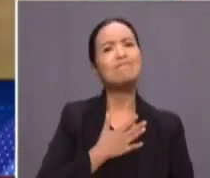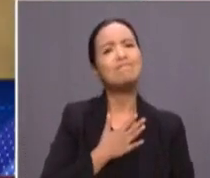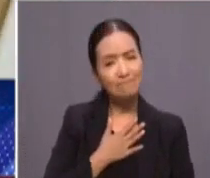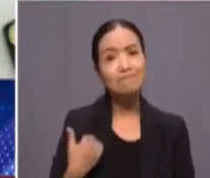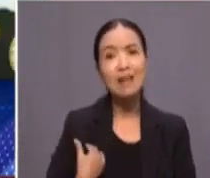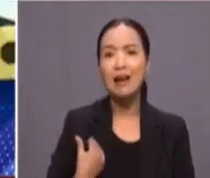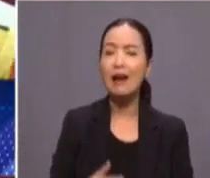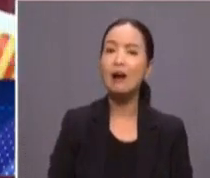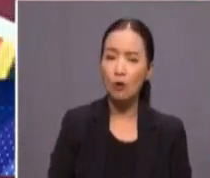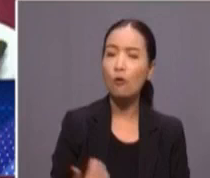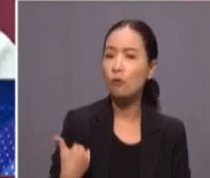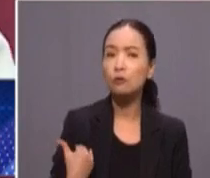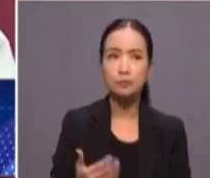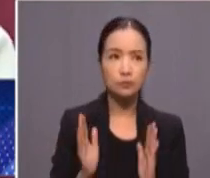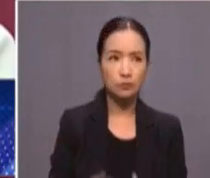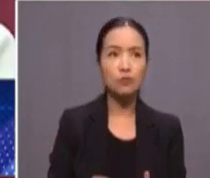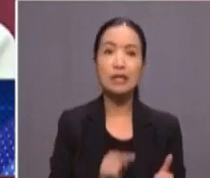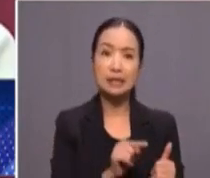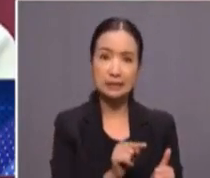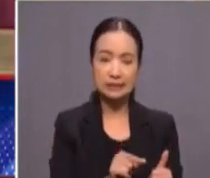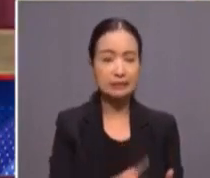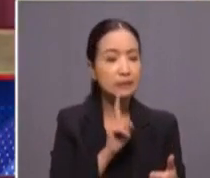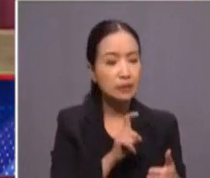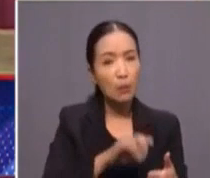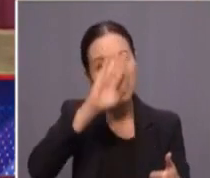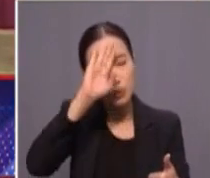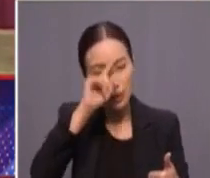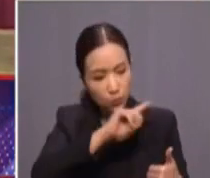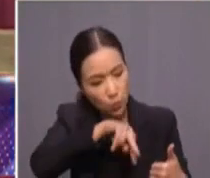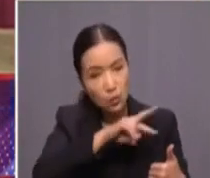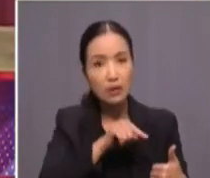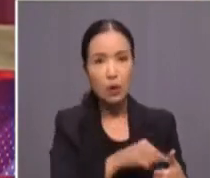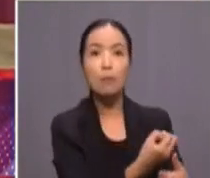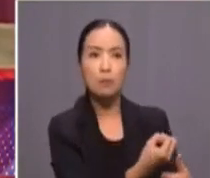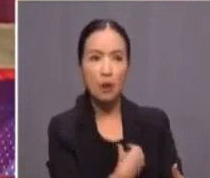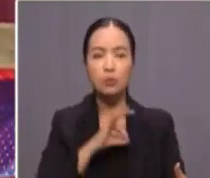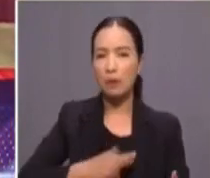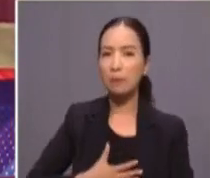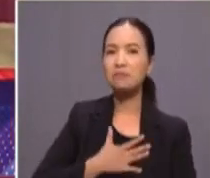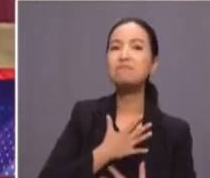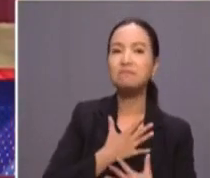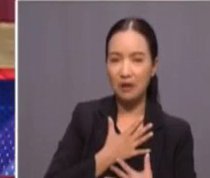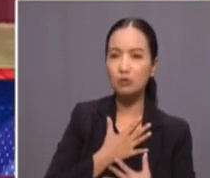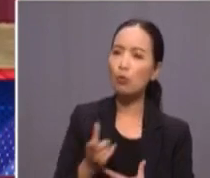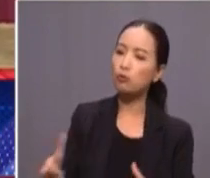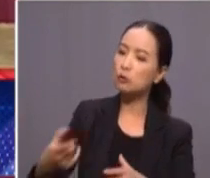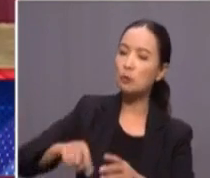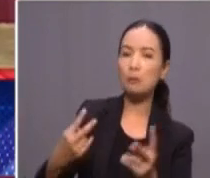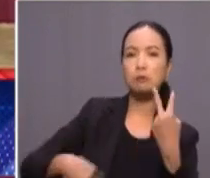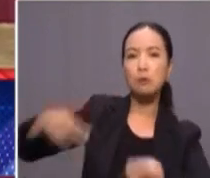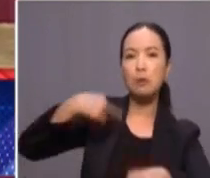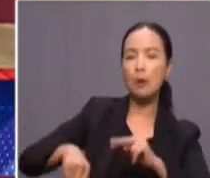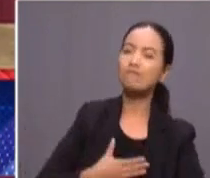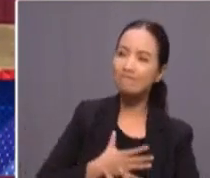คะก็คือว่ามี1ในผู้ที่เข้าเกณฑ์จะต้องสอบสวนโรคเนี่ยบอกกับเจ้าหน้าที่ว่าประทับใจมากเลยสำหรับการดูแลในครั้งนี้น